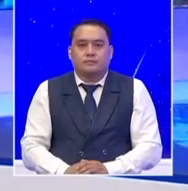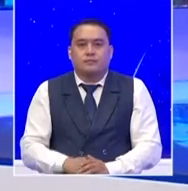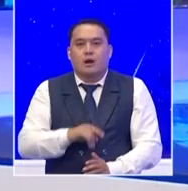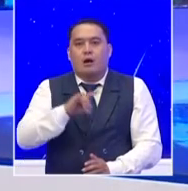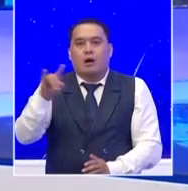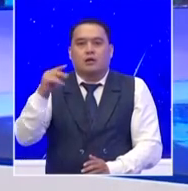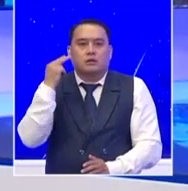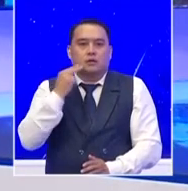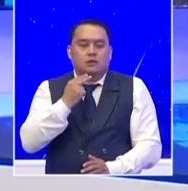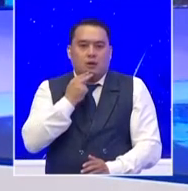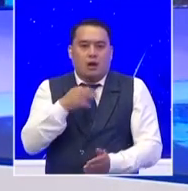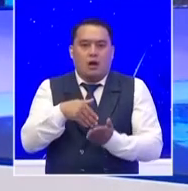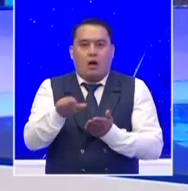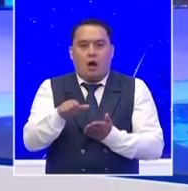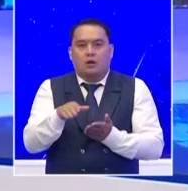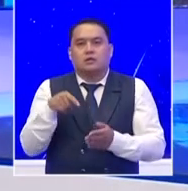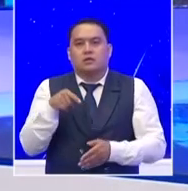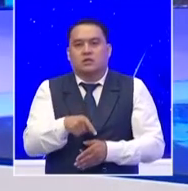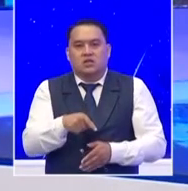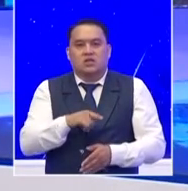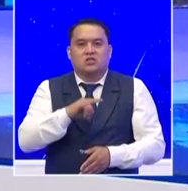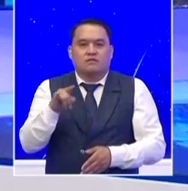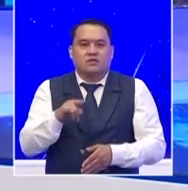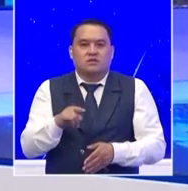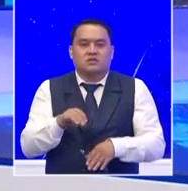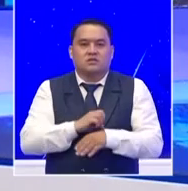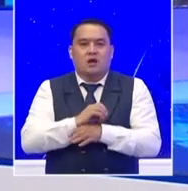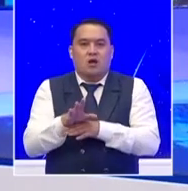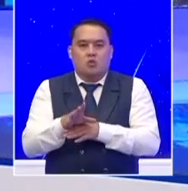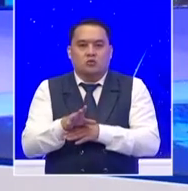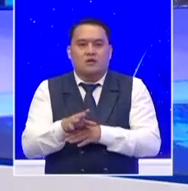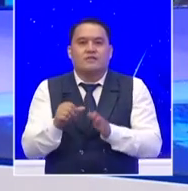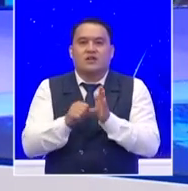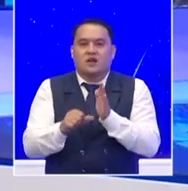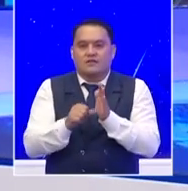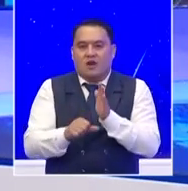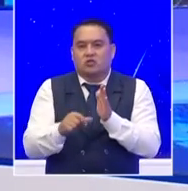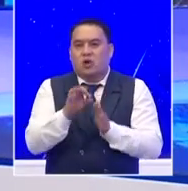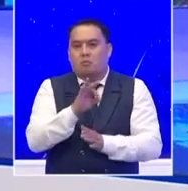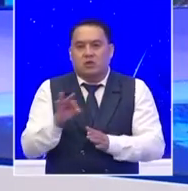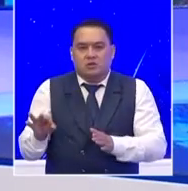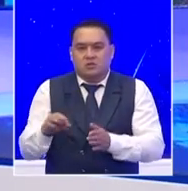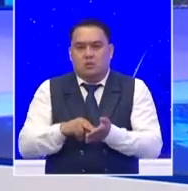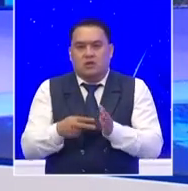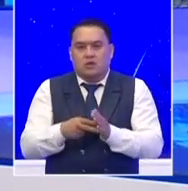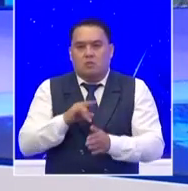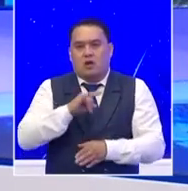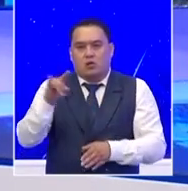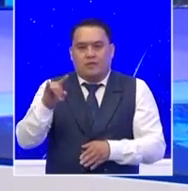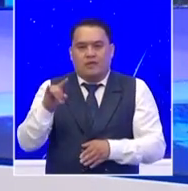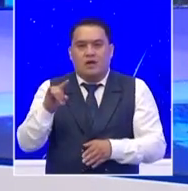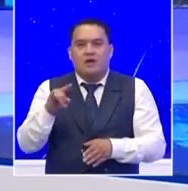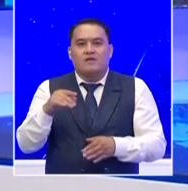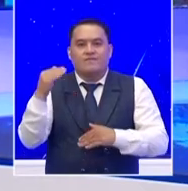Аэропорты Пекина в среду отменили около 1000 внутренних рейсов из-за вспышки коронавируса. Это около 60% запланированных